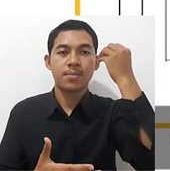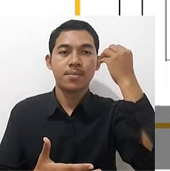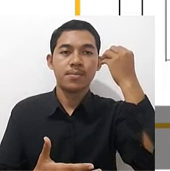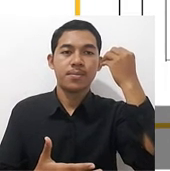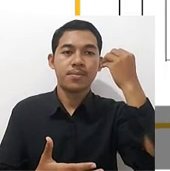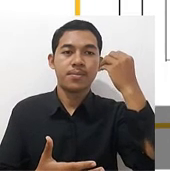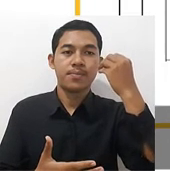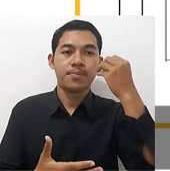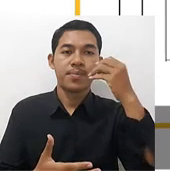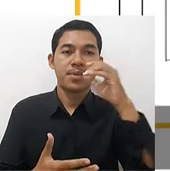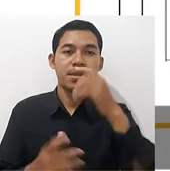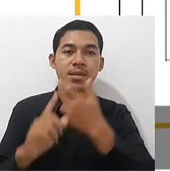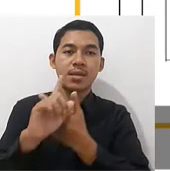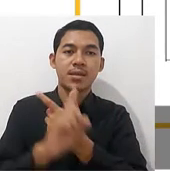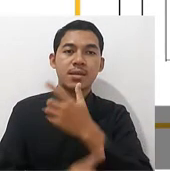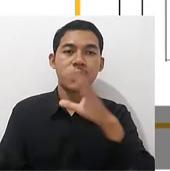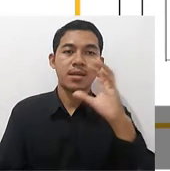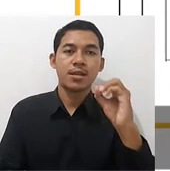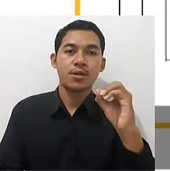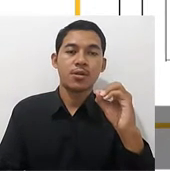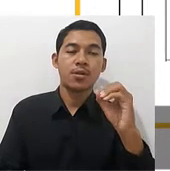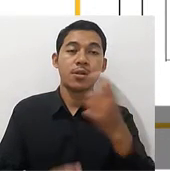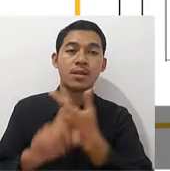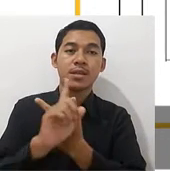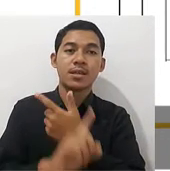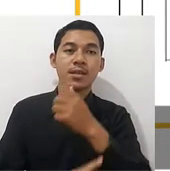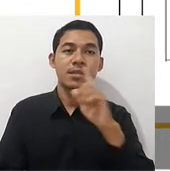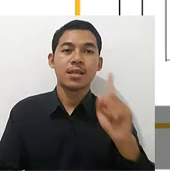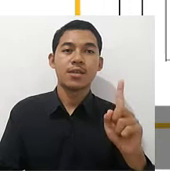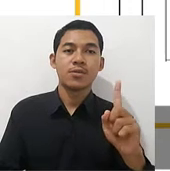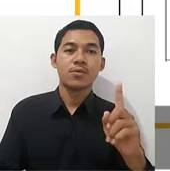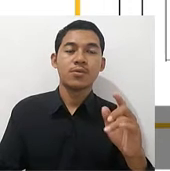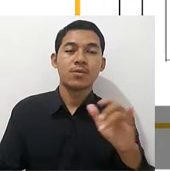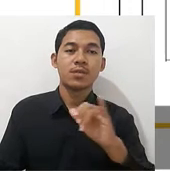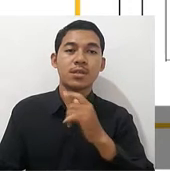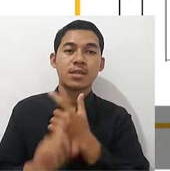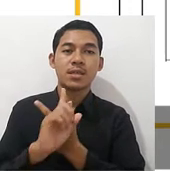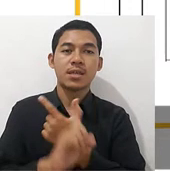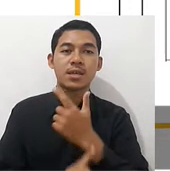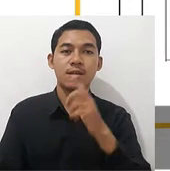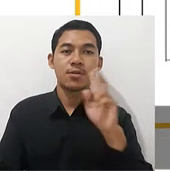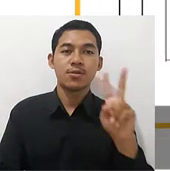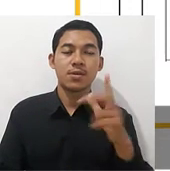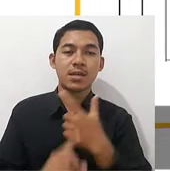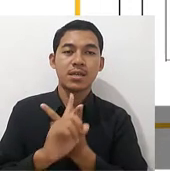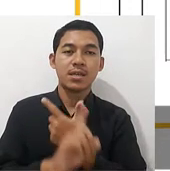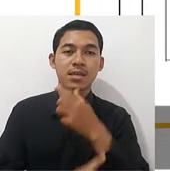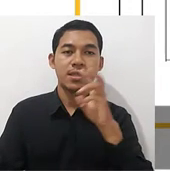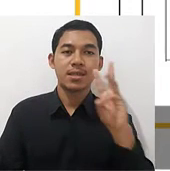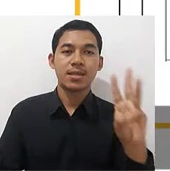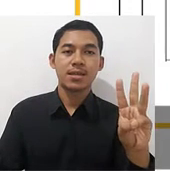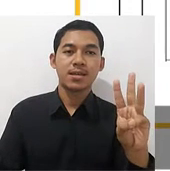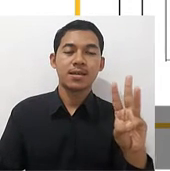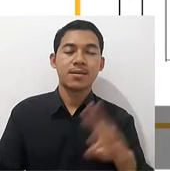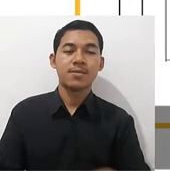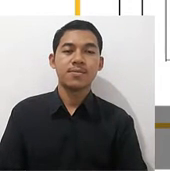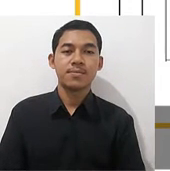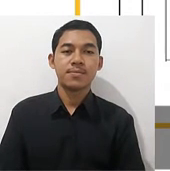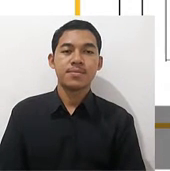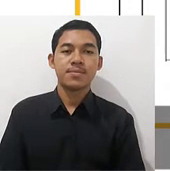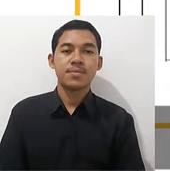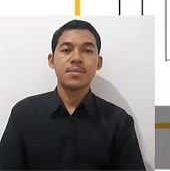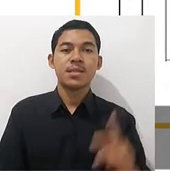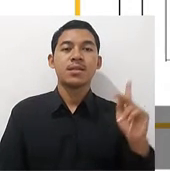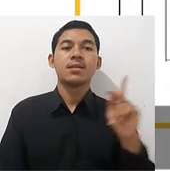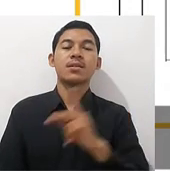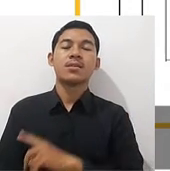misalkan Y1, Y0, ini Y1, ini Y2, ini Y3 misalkan gitu tuh. Nah,